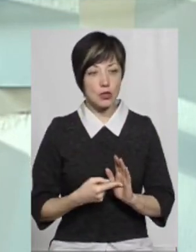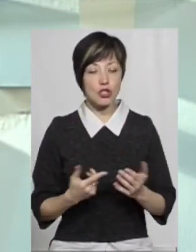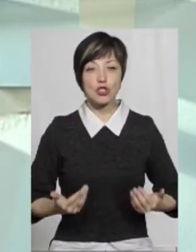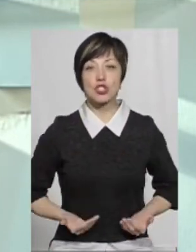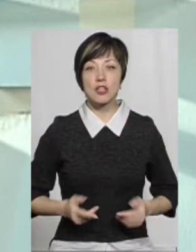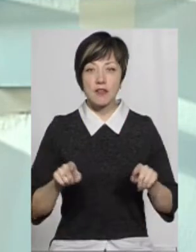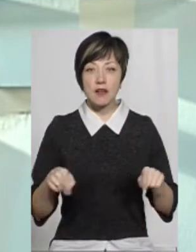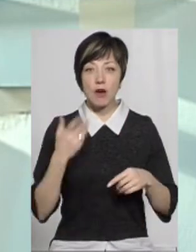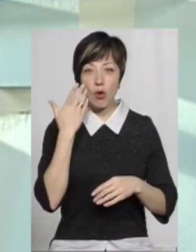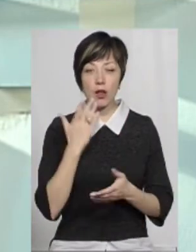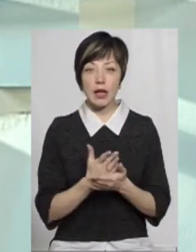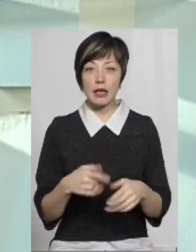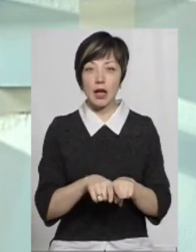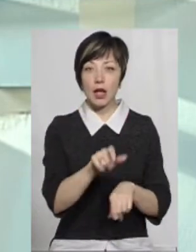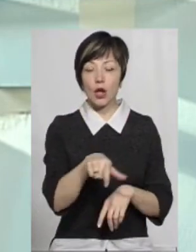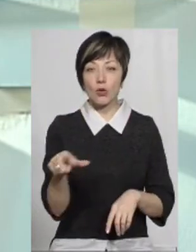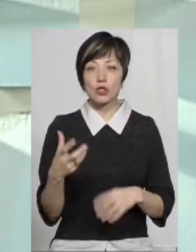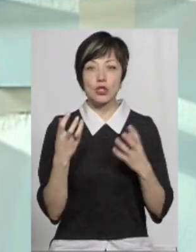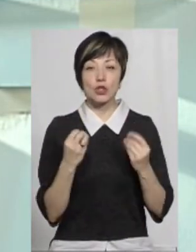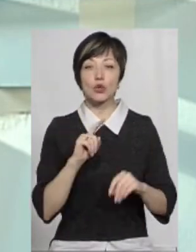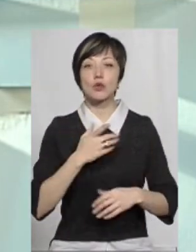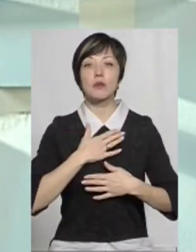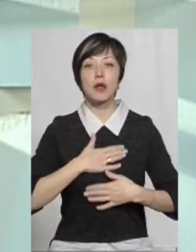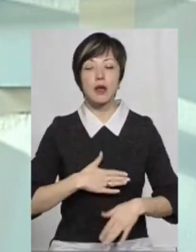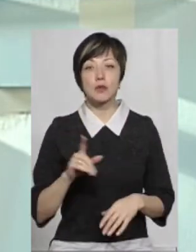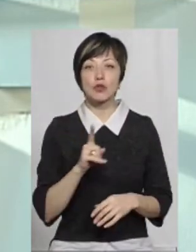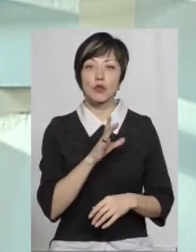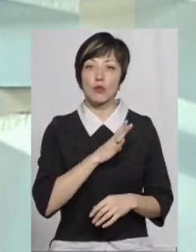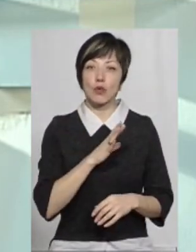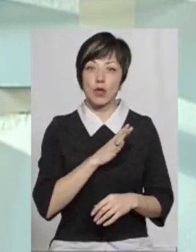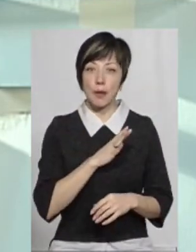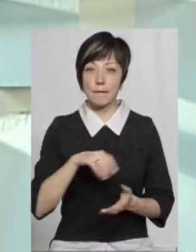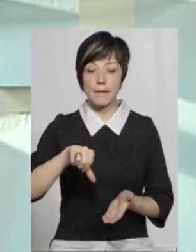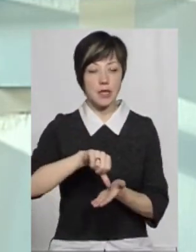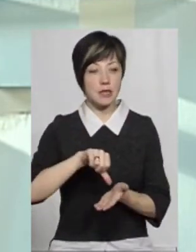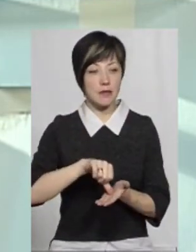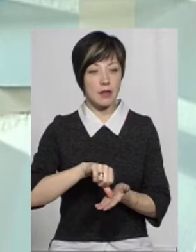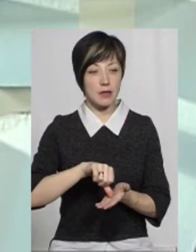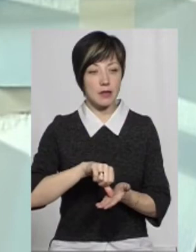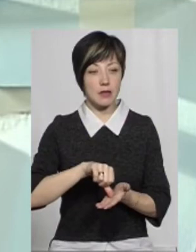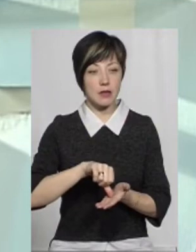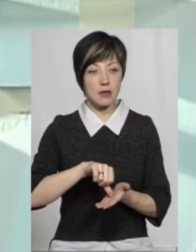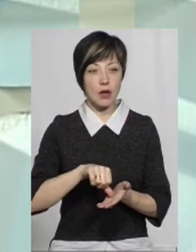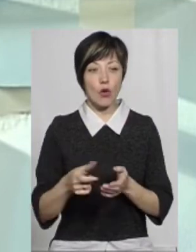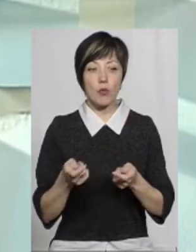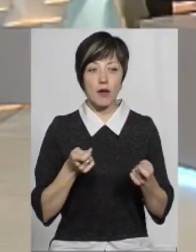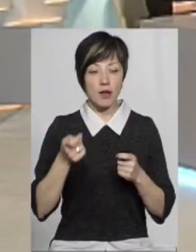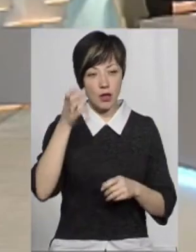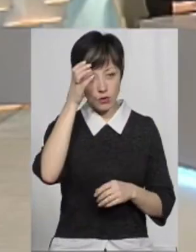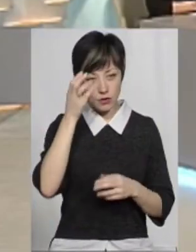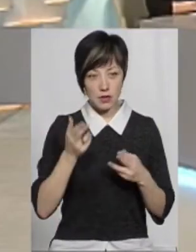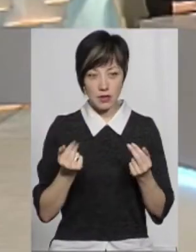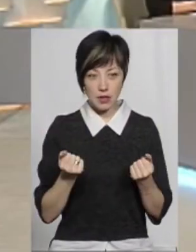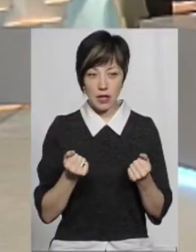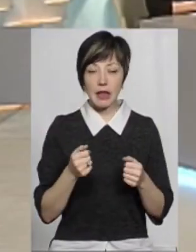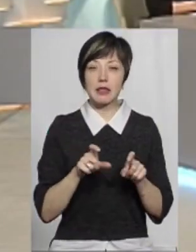місто живе, коли є такі люди. І ще я хочу, дуже приємно, що були представник управління освіти, так